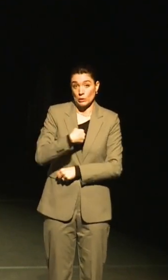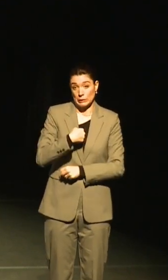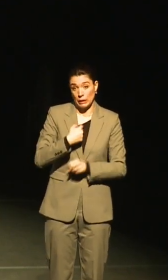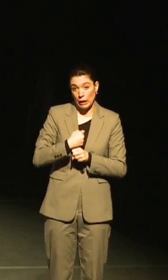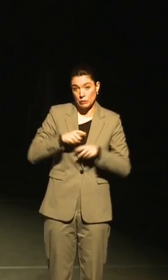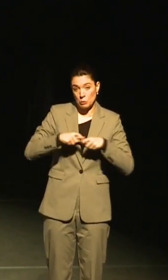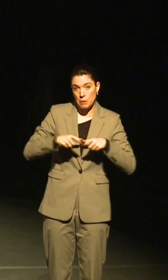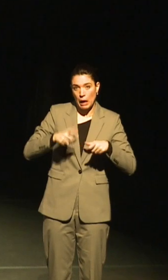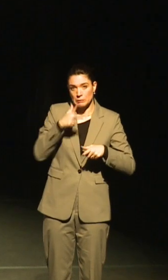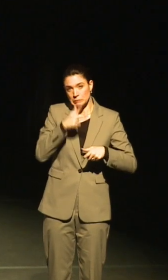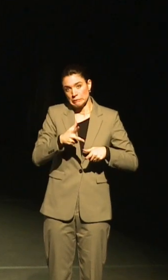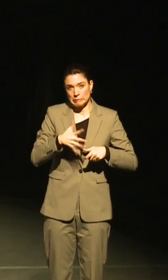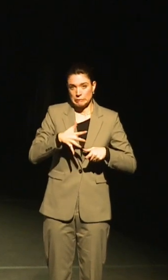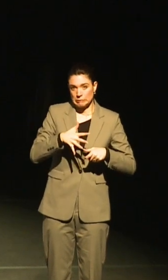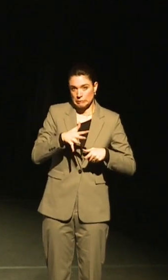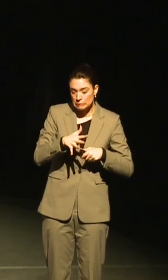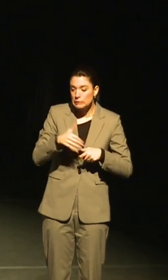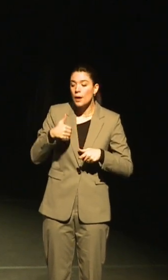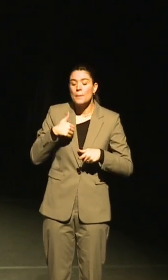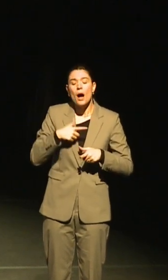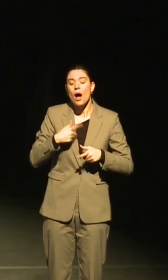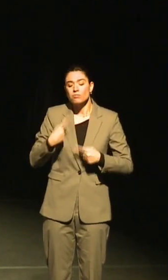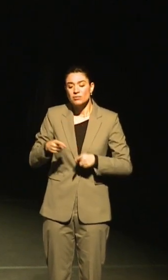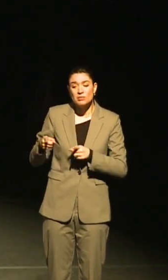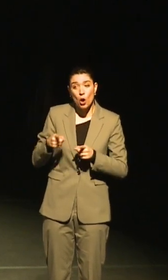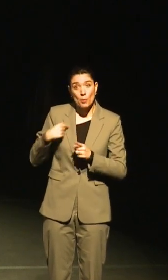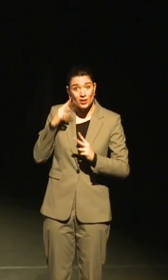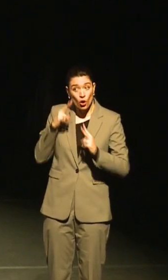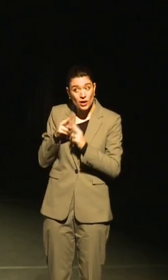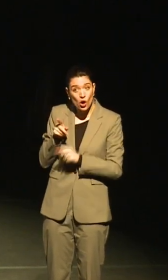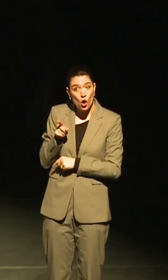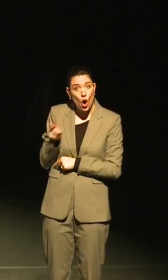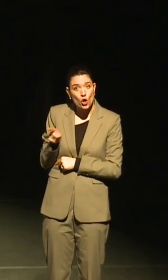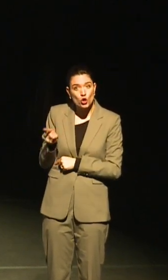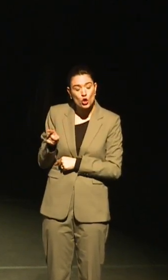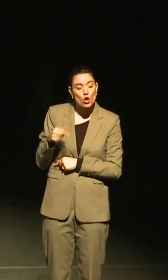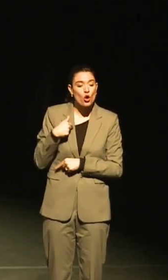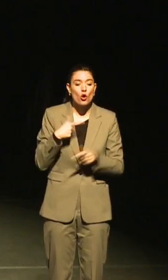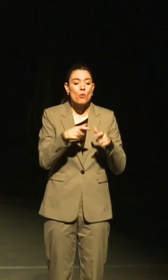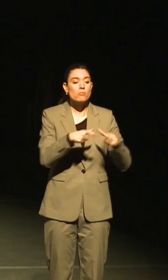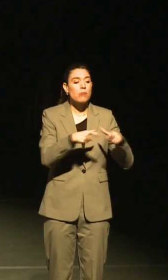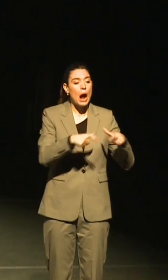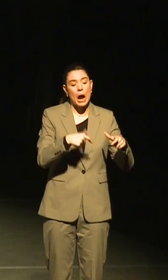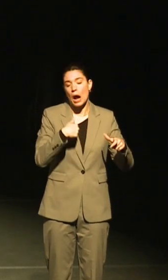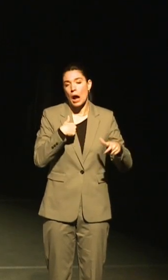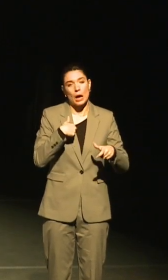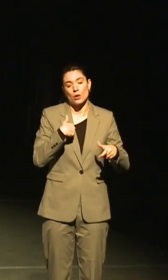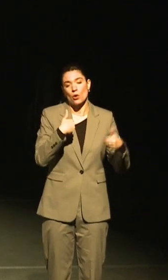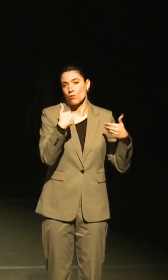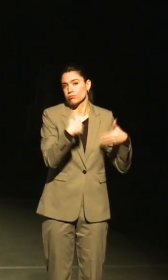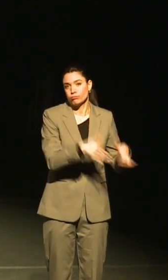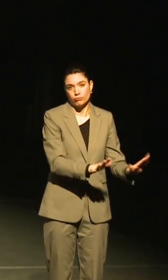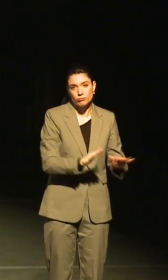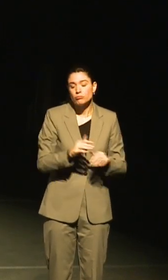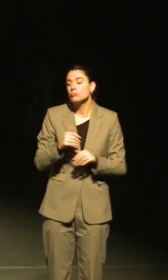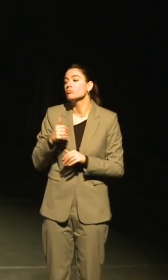in un momento lascio lascio il mondo delle banche e cerco di capire cosa fare con la vita Vado anche a Barcellona